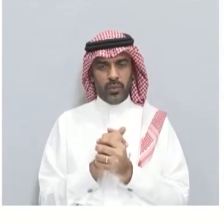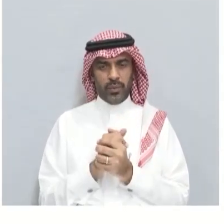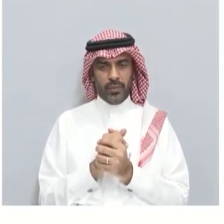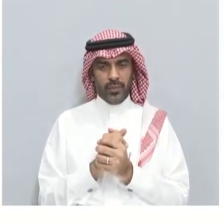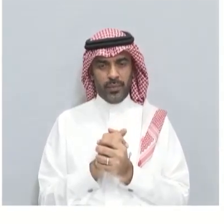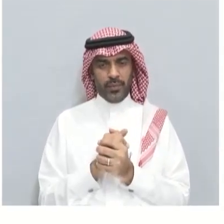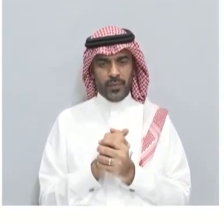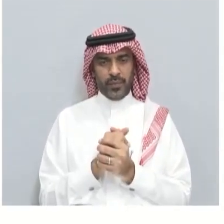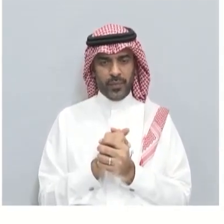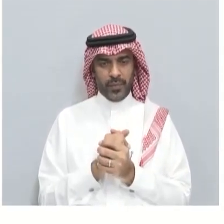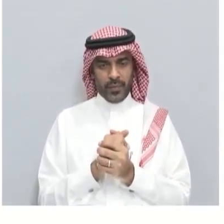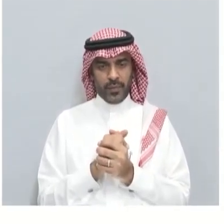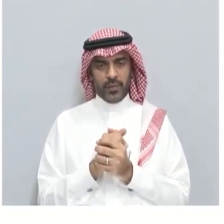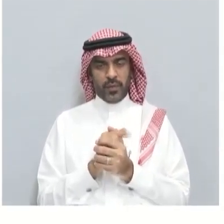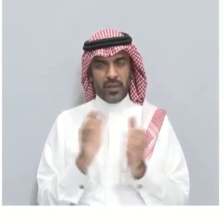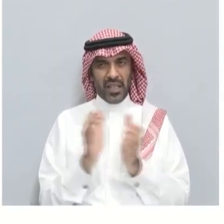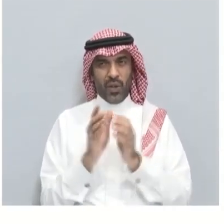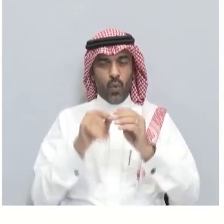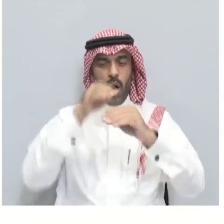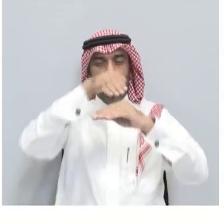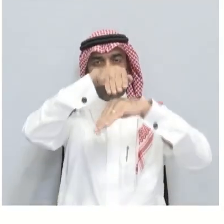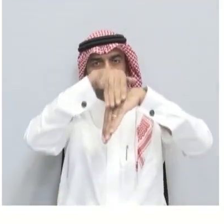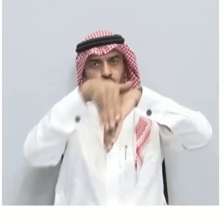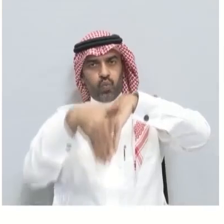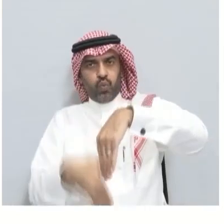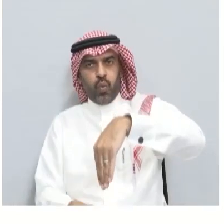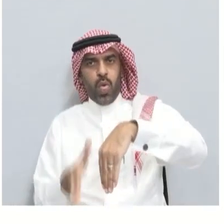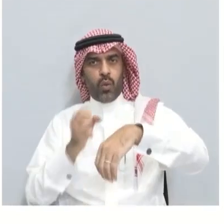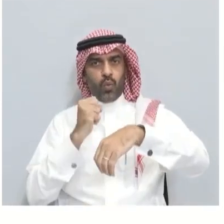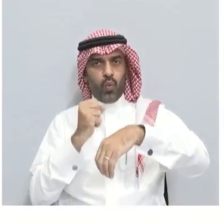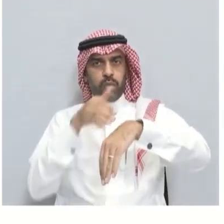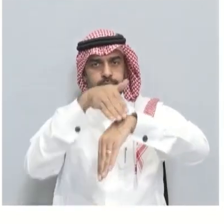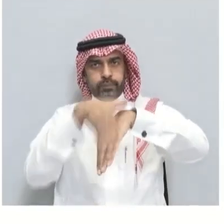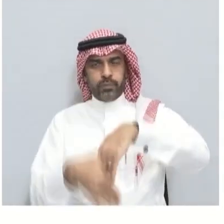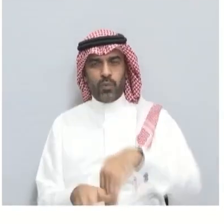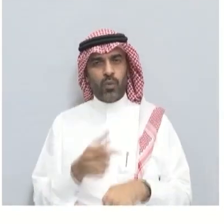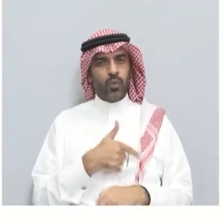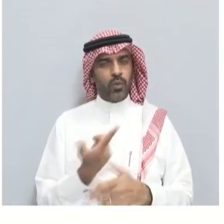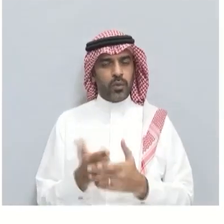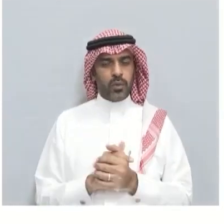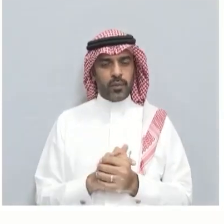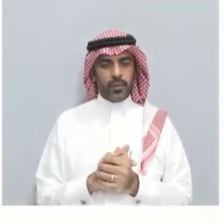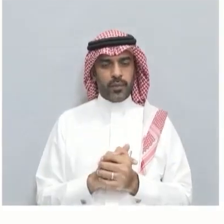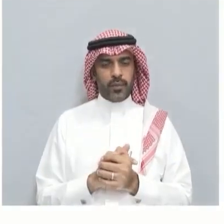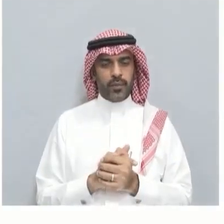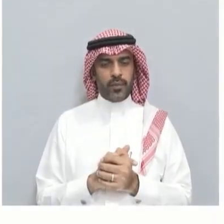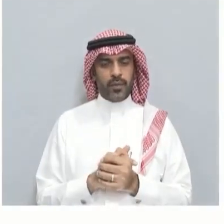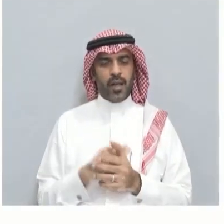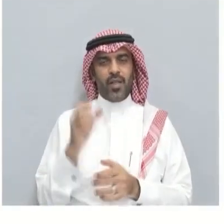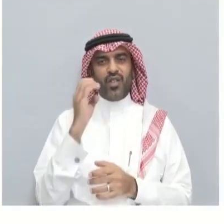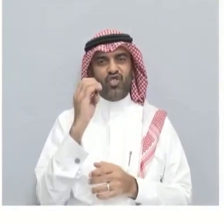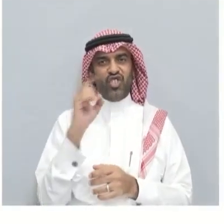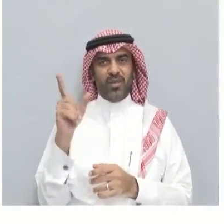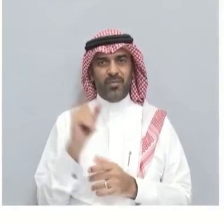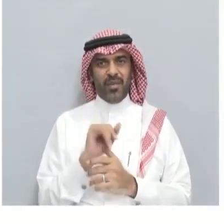اتكلم عن بركان صغير الحجم وحوافه شديده الانحدار فهو ماذا بالتالي يكون ماذا بركان